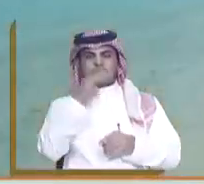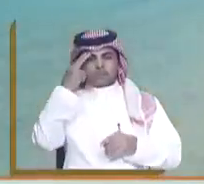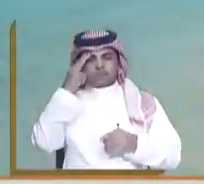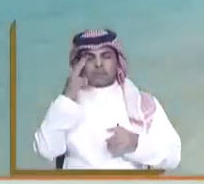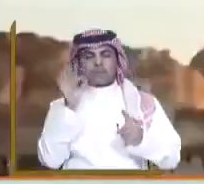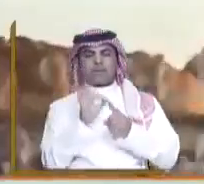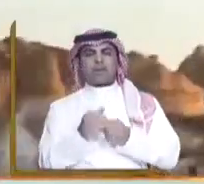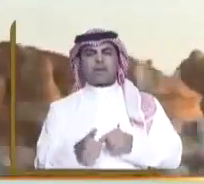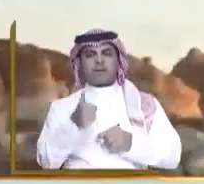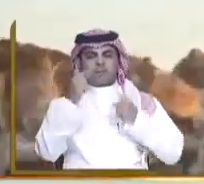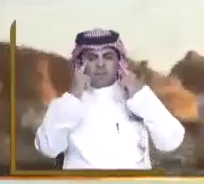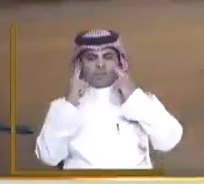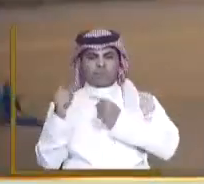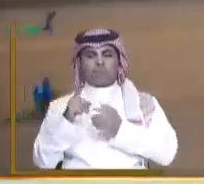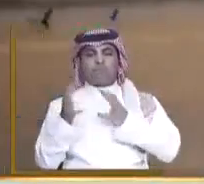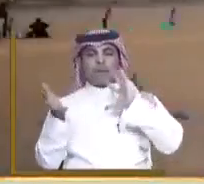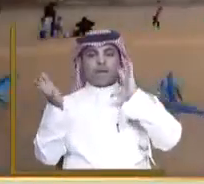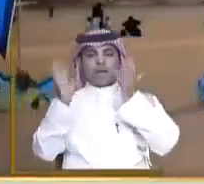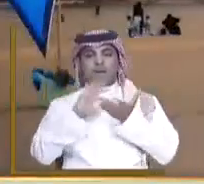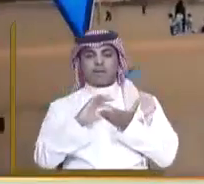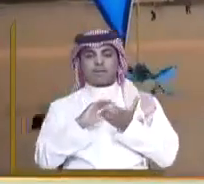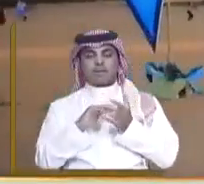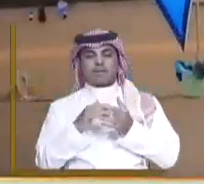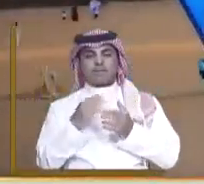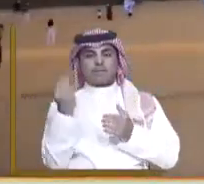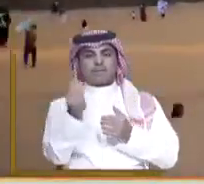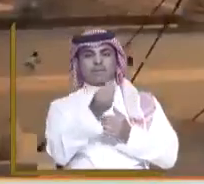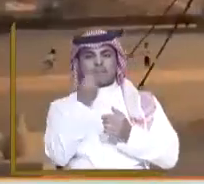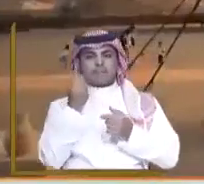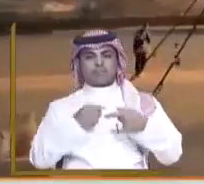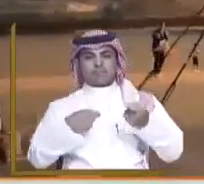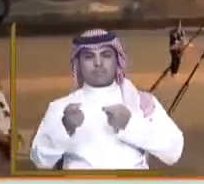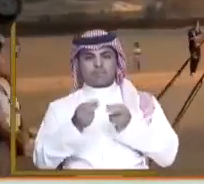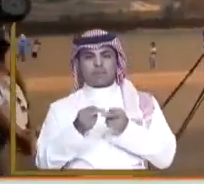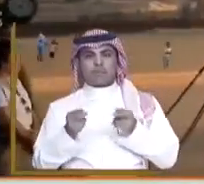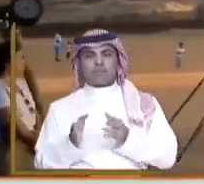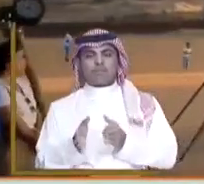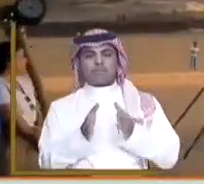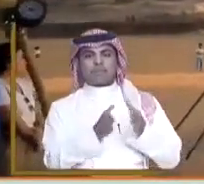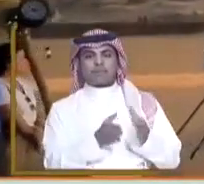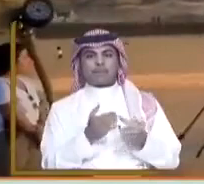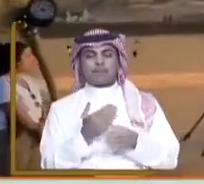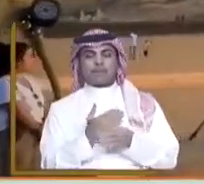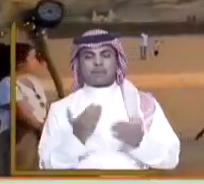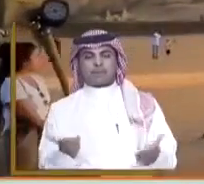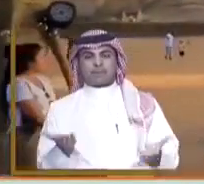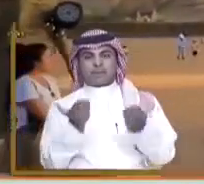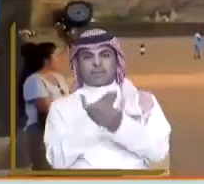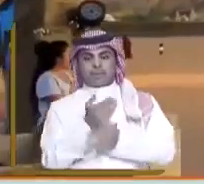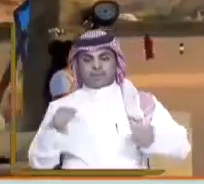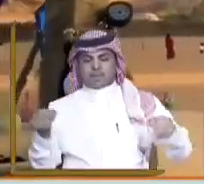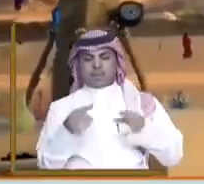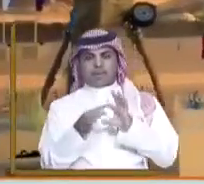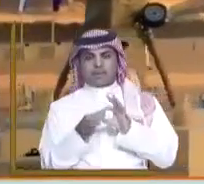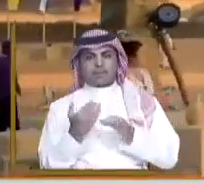كاحدى اكبر الوجهات في العالم استقطابا للسياح والمستثمرين وتتضمن المذكره تحفيزا